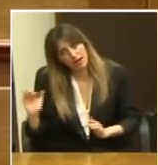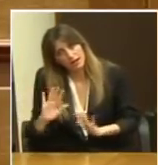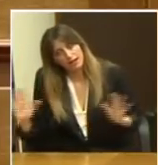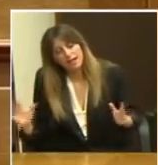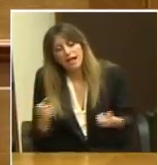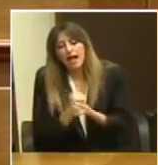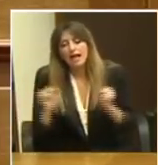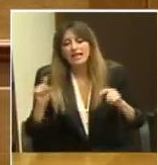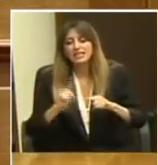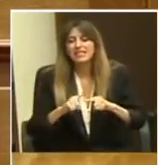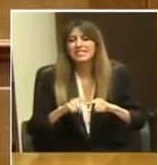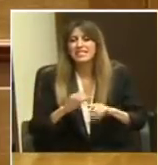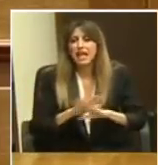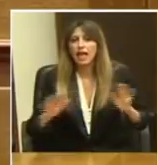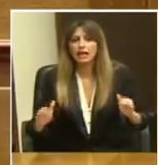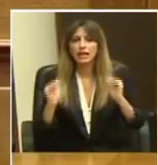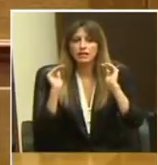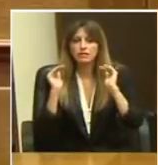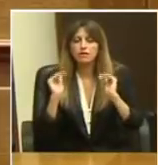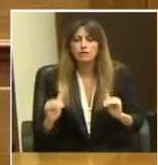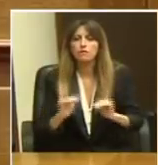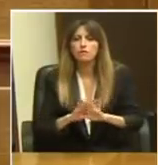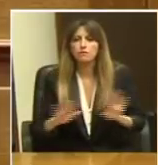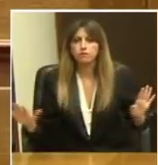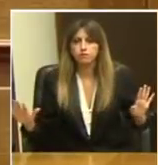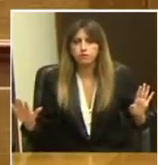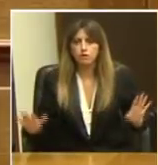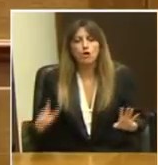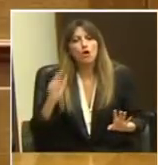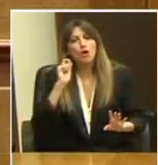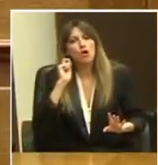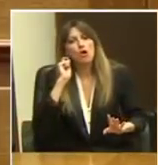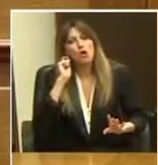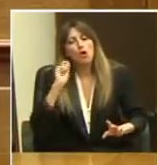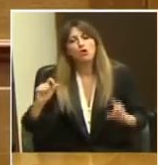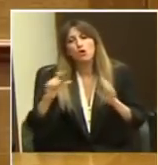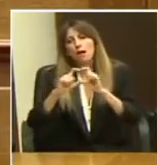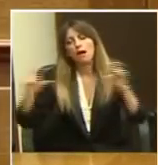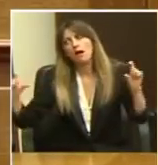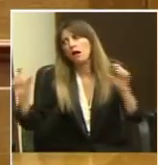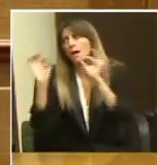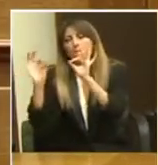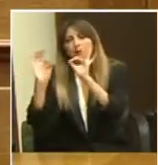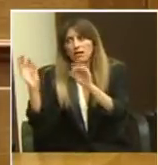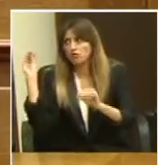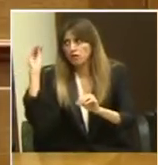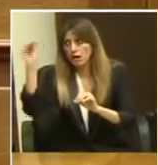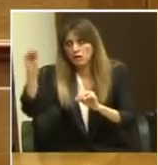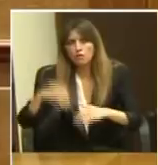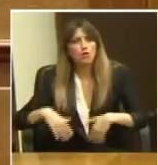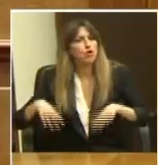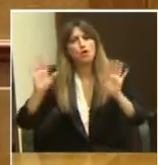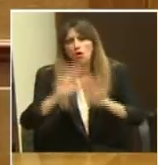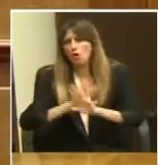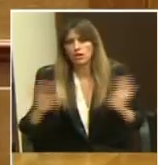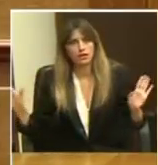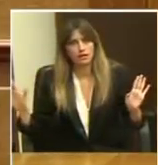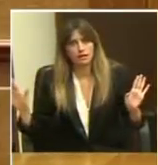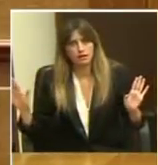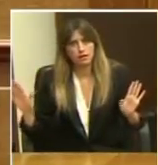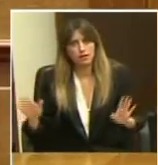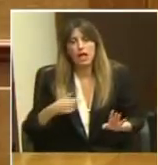στη θέση του. Δεν δέχεται τον όρο Μακεδονία στην ονομασία του κράτους Σκοπίων. Δεν δέχεται το κείμενο της συμφωνίας. Δεν